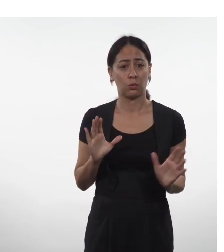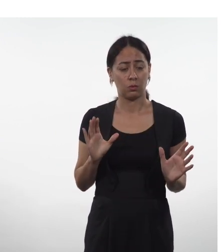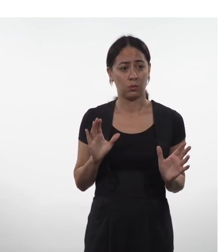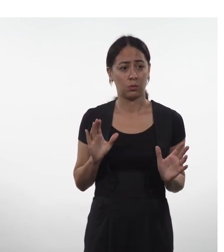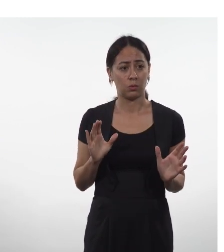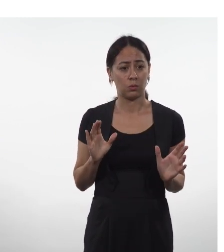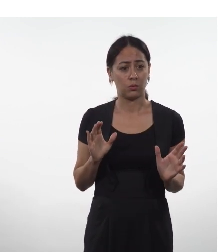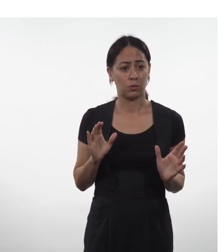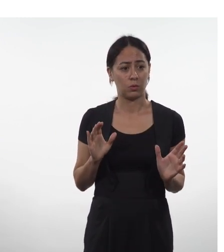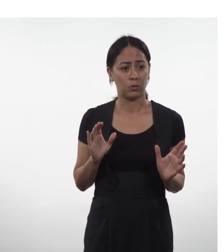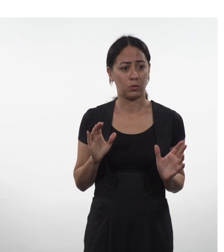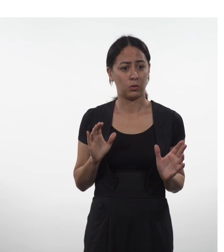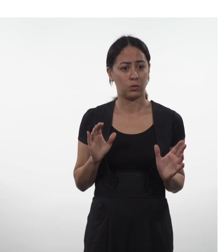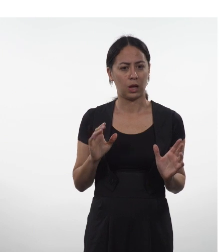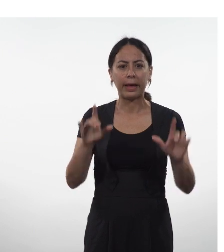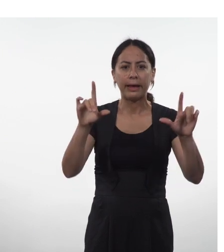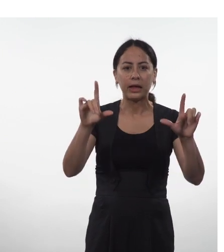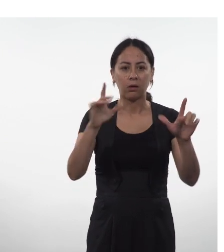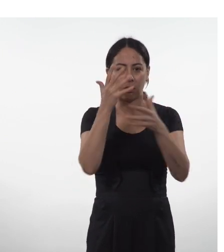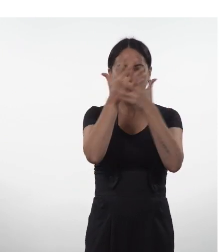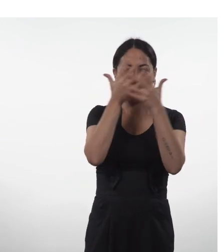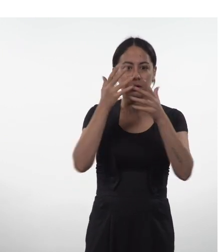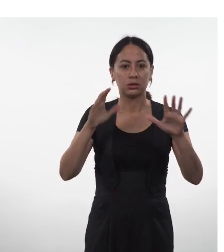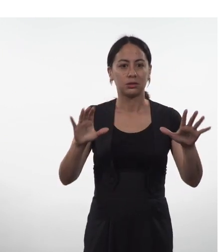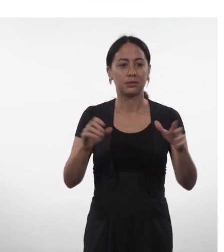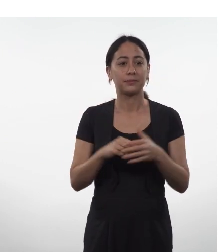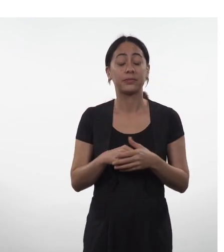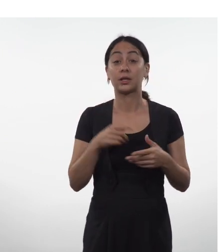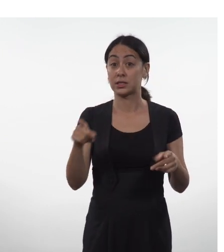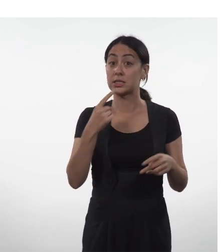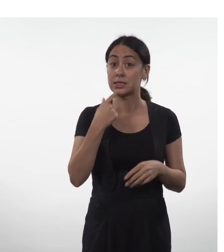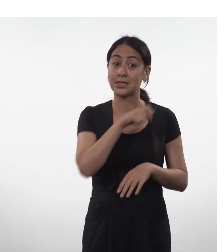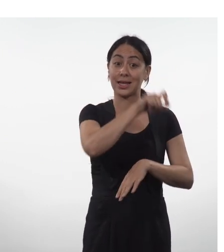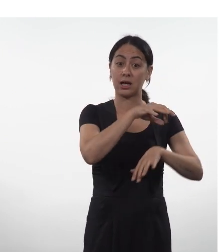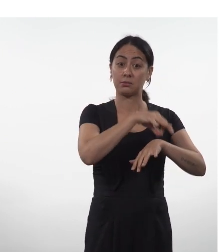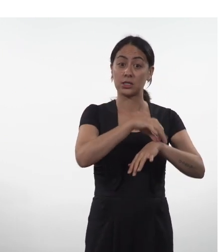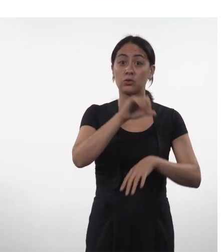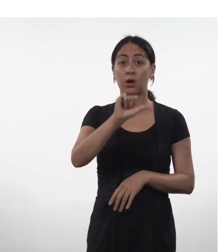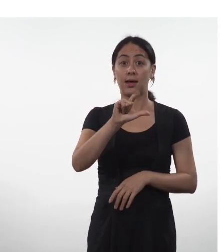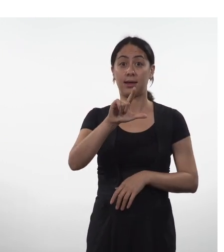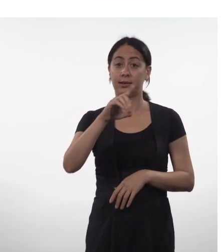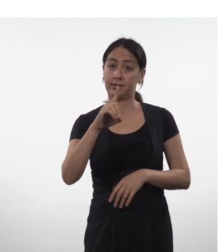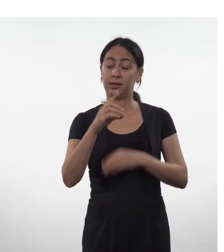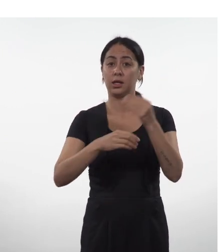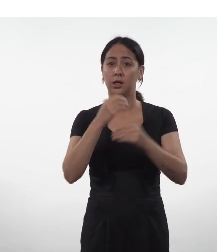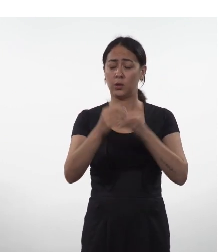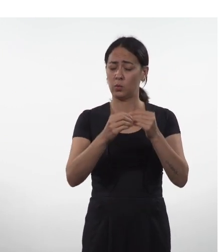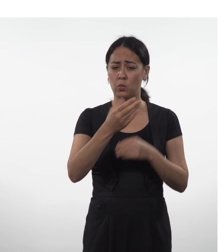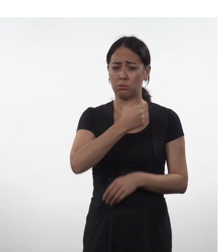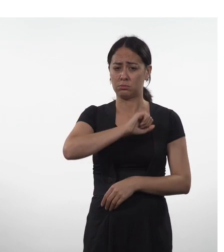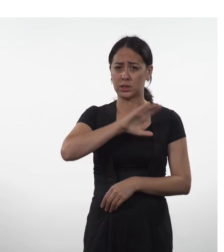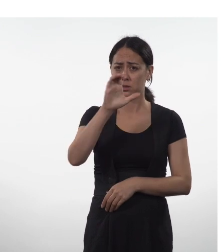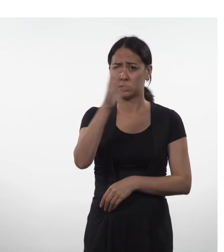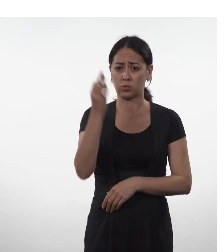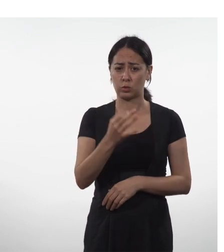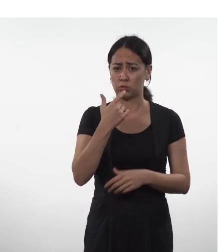j'ai un écran. Ah d'accord, j'ai pas le bon écran. Les patients qui sont en ALD ont une prise en charge complète des frais de transport sur